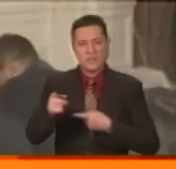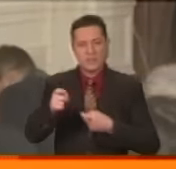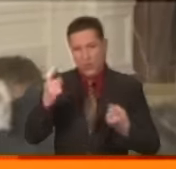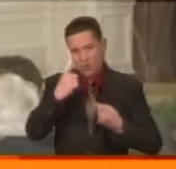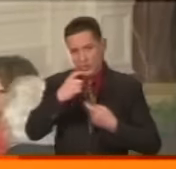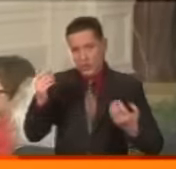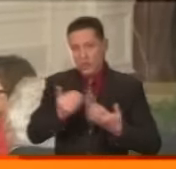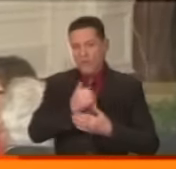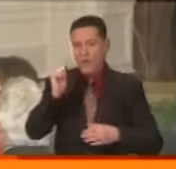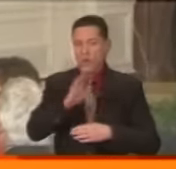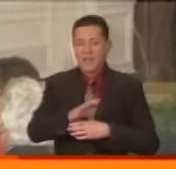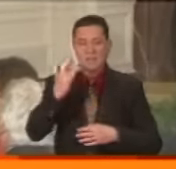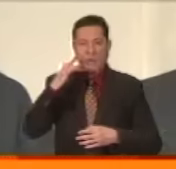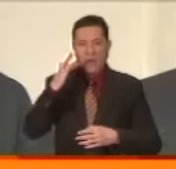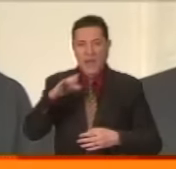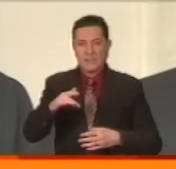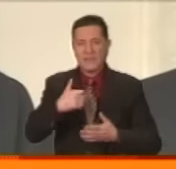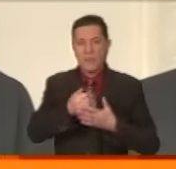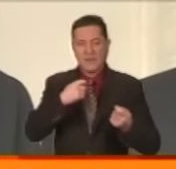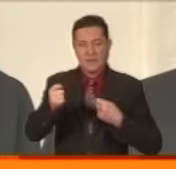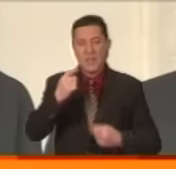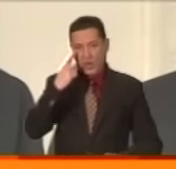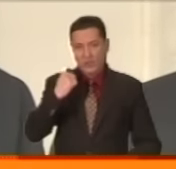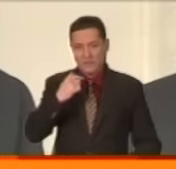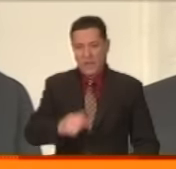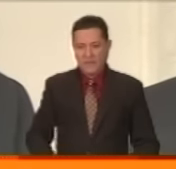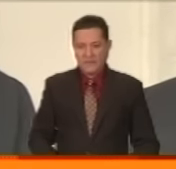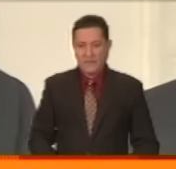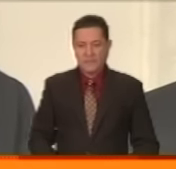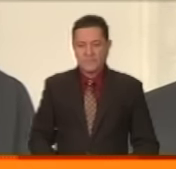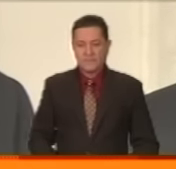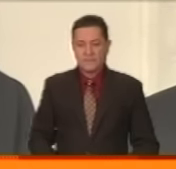указ, американський президент розплакався.